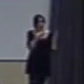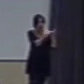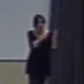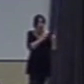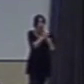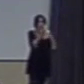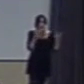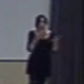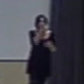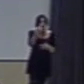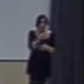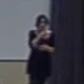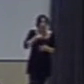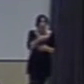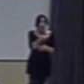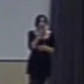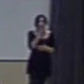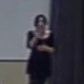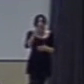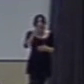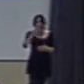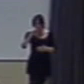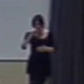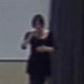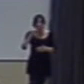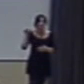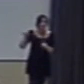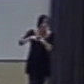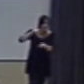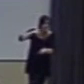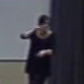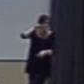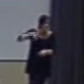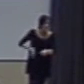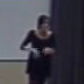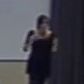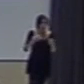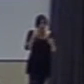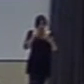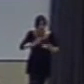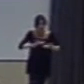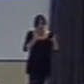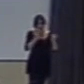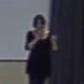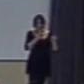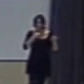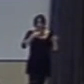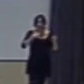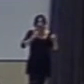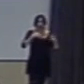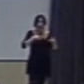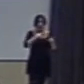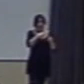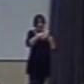a @JordiPC. La feina del Jordi demostra com es pot fer un periodisme de qualitat fora de l'empara i de la cobertura que